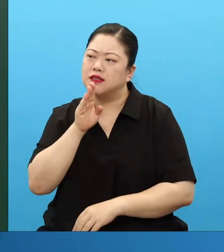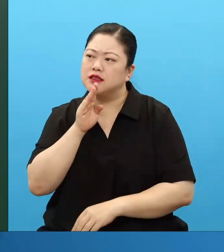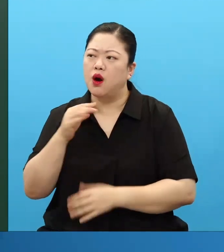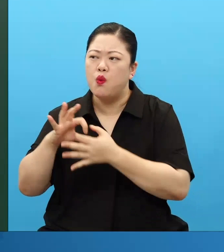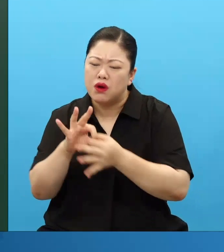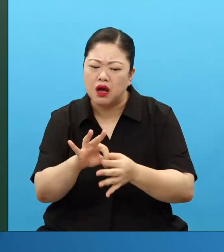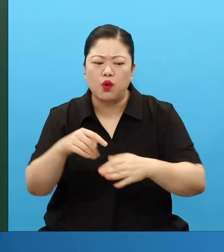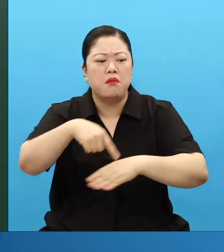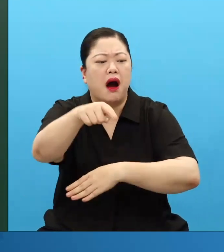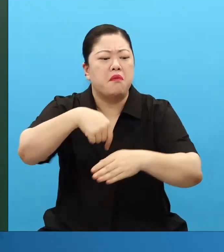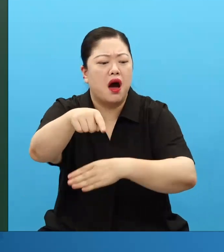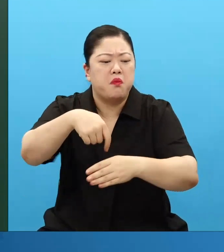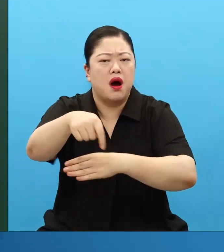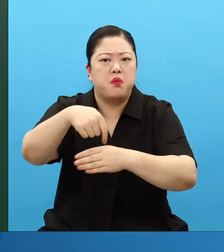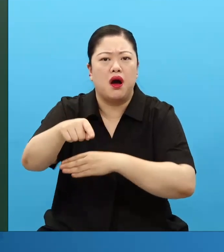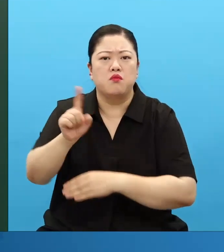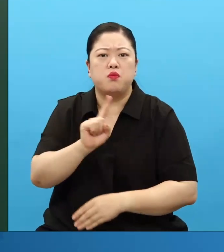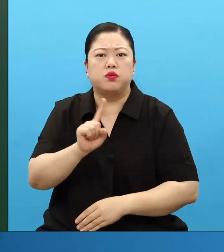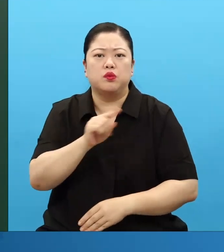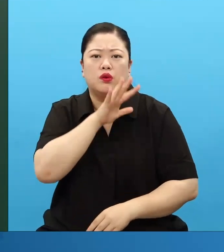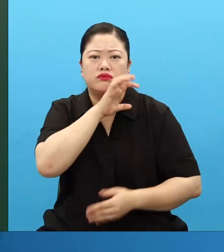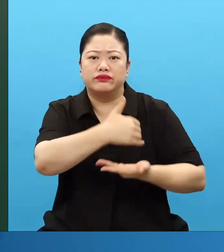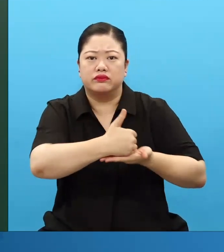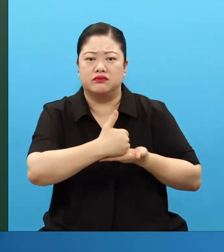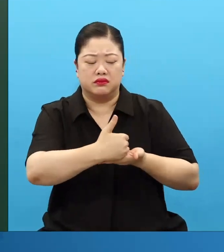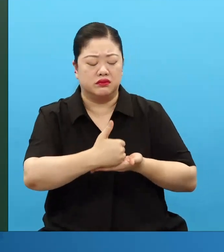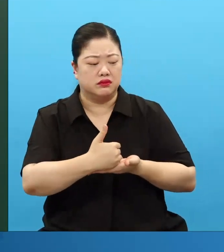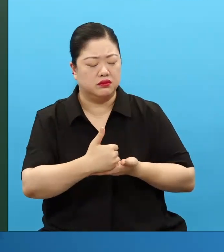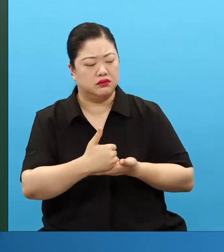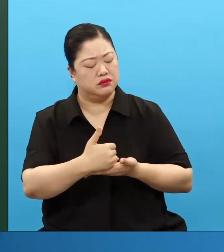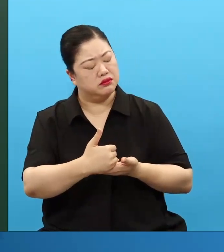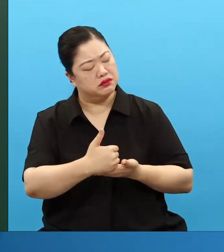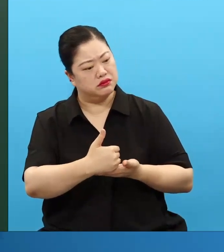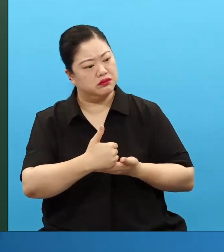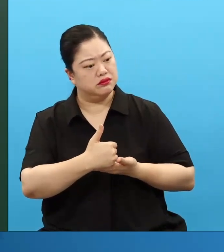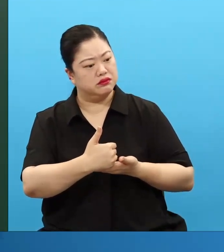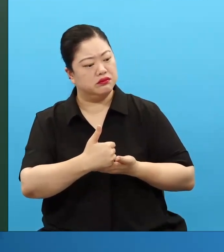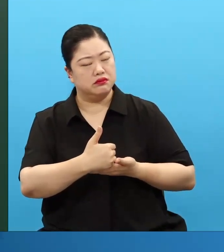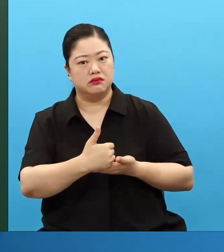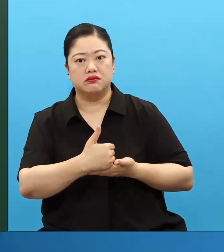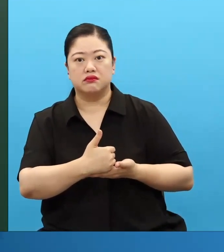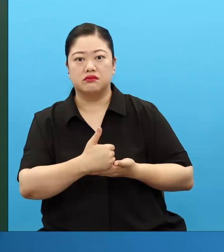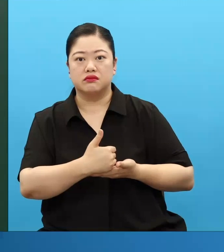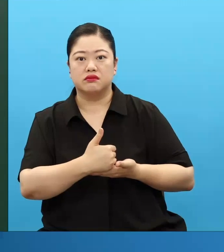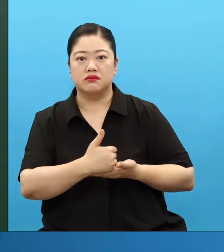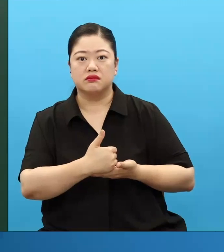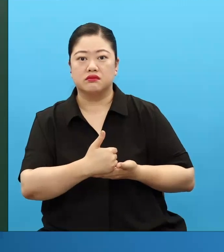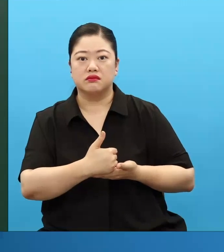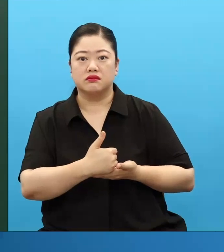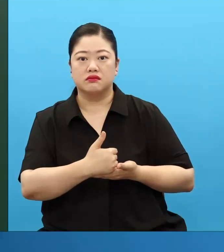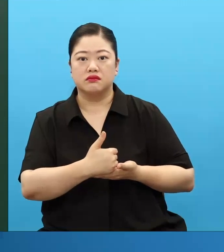all, you change. 저는 깜짝 놀랐습니다. I was really surprised. 전도만 하고 계속 기도하는데